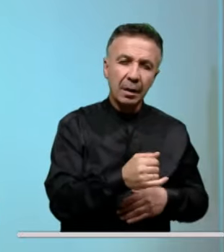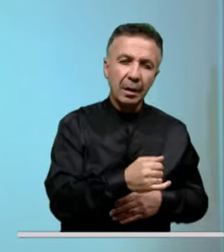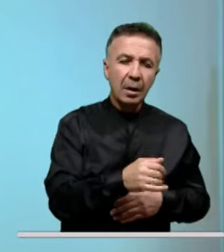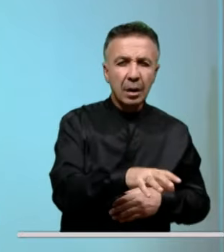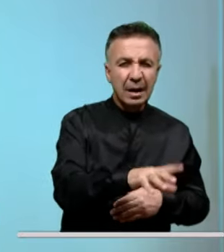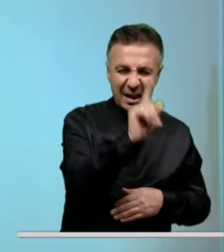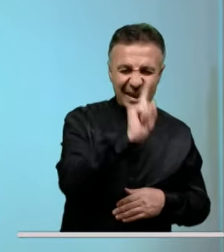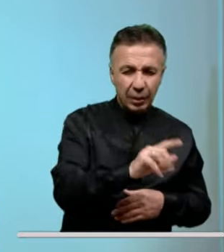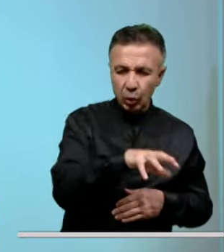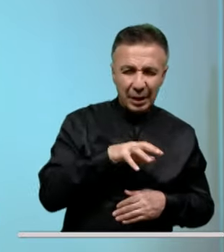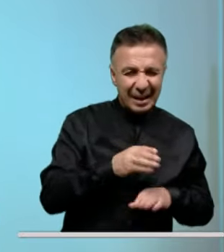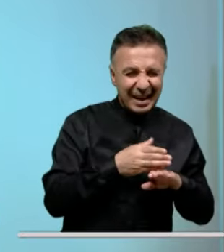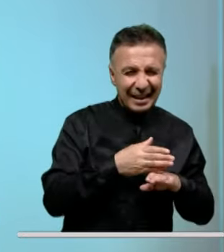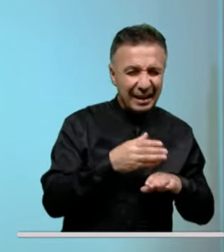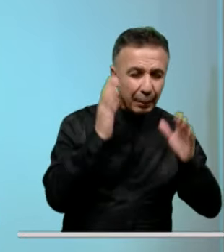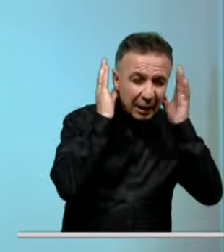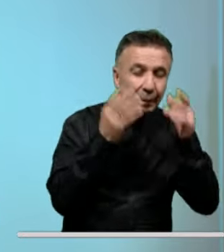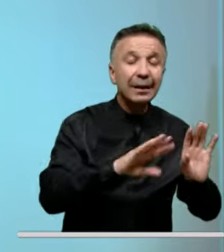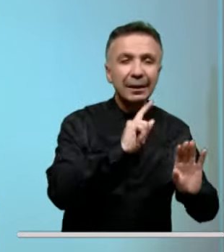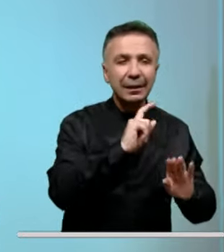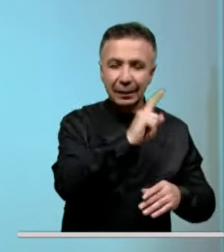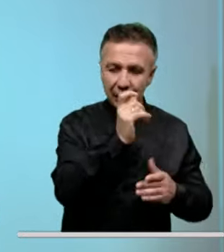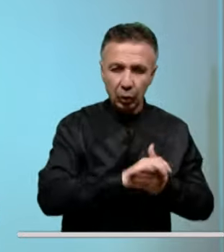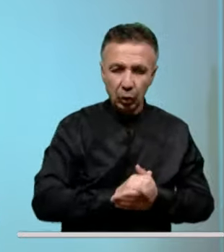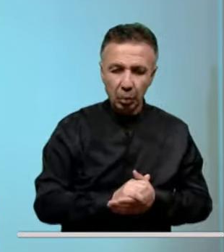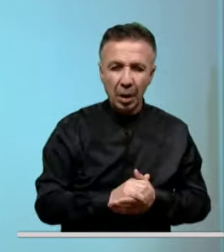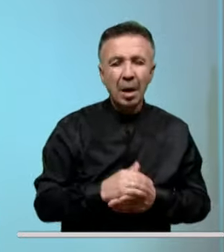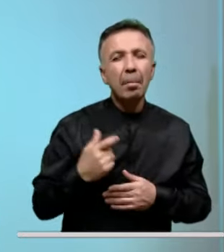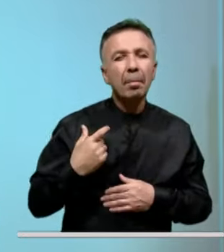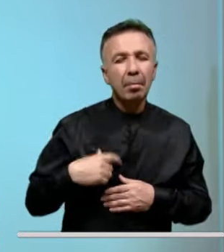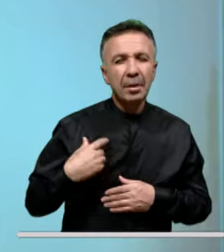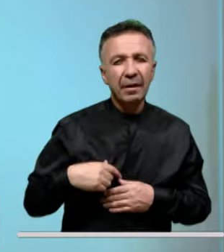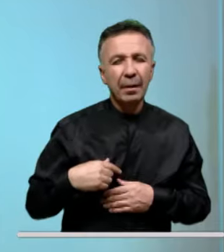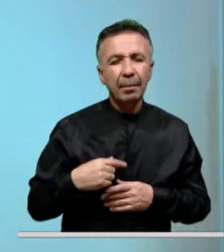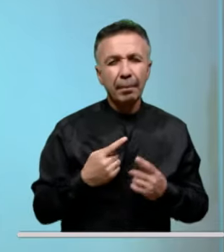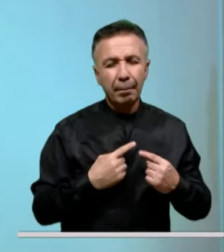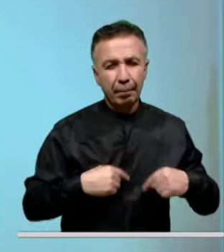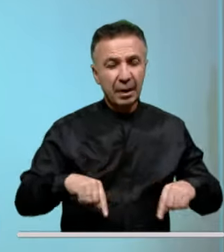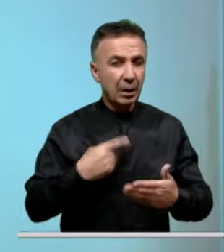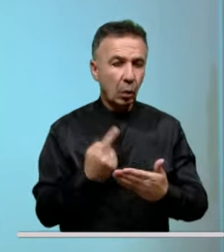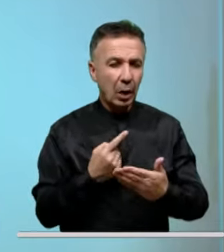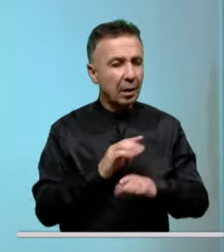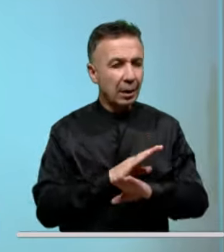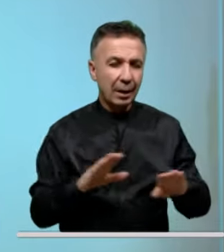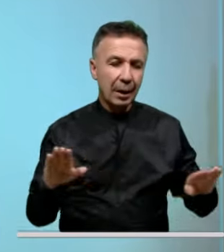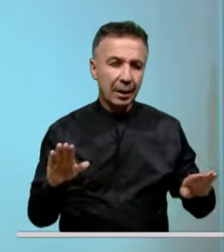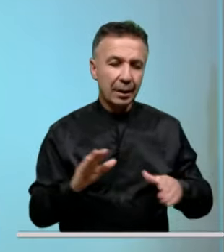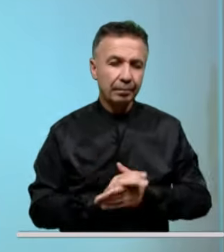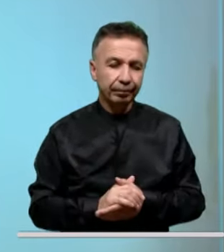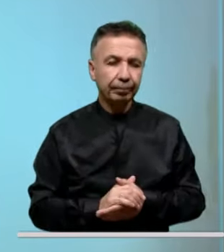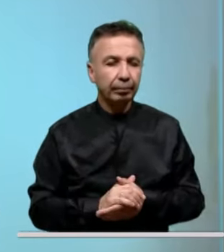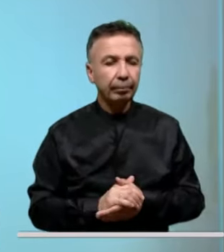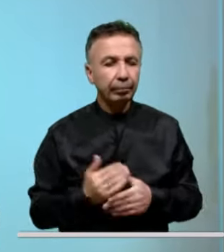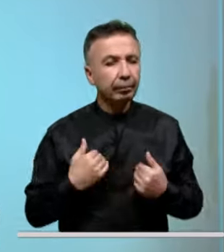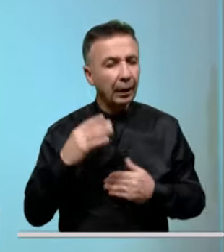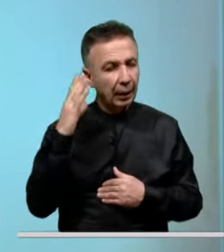kılmadın? Biz sünnet kılmıyoruz dedi, o nafile namazdır, bize Kur'an yeter. Ben anladım tabi,